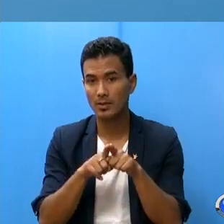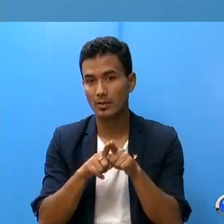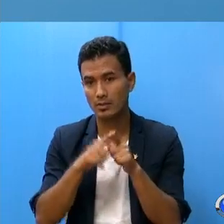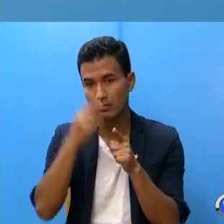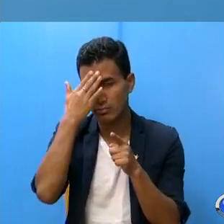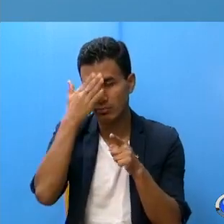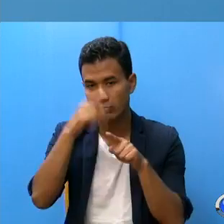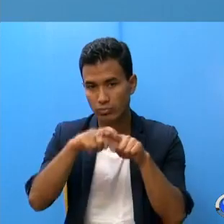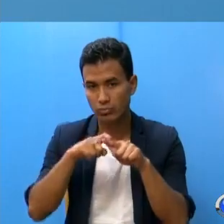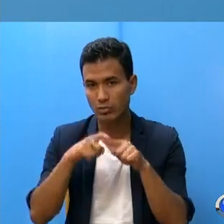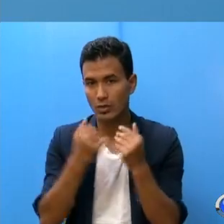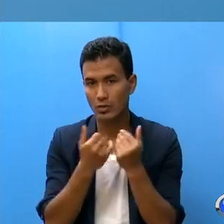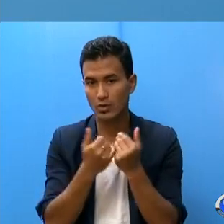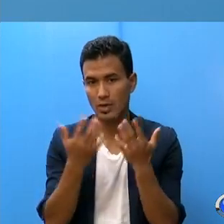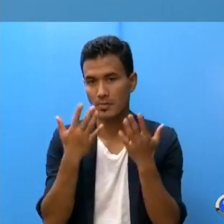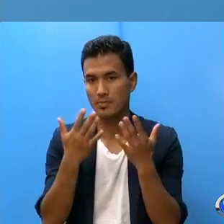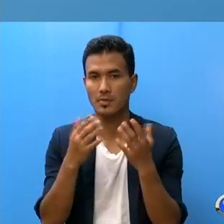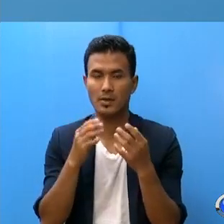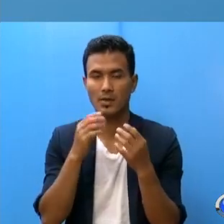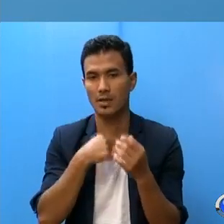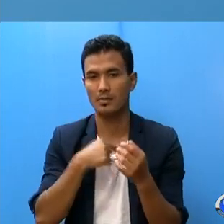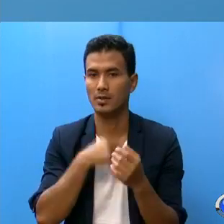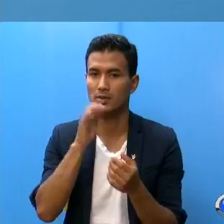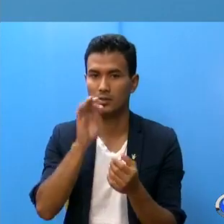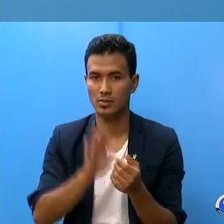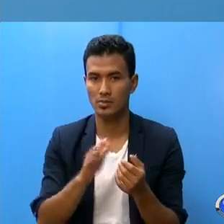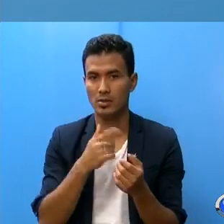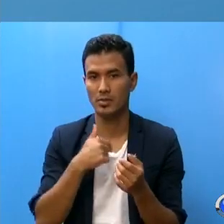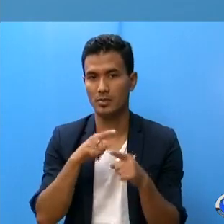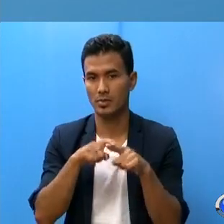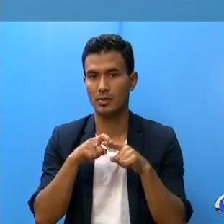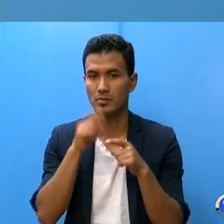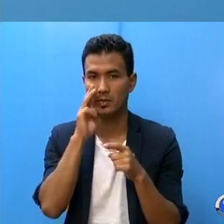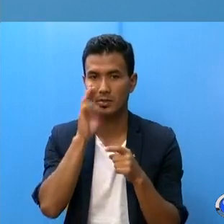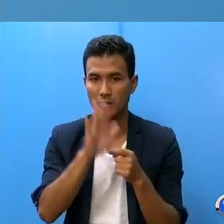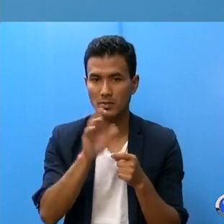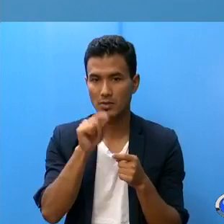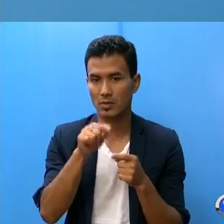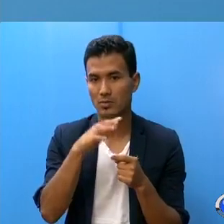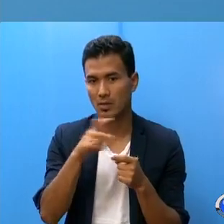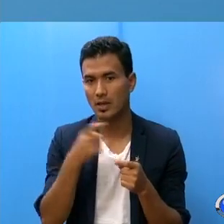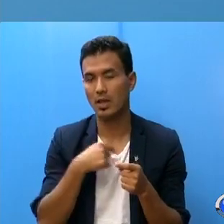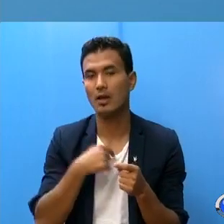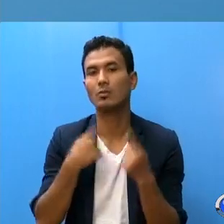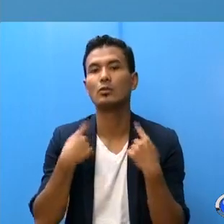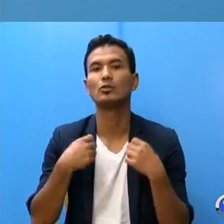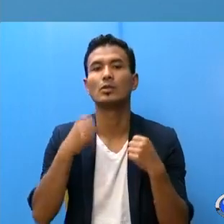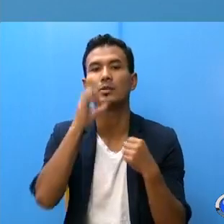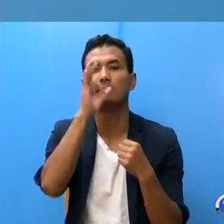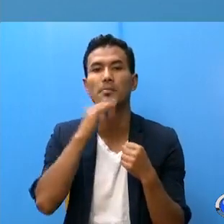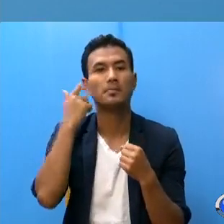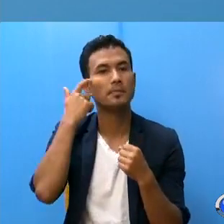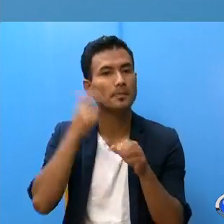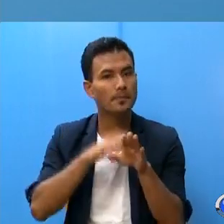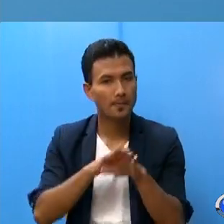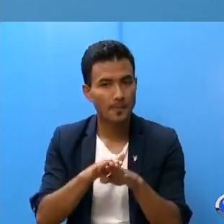आध भी बिगया